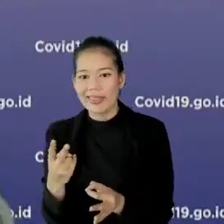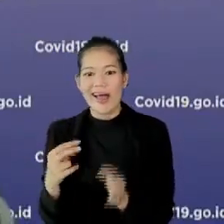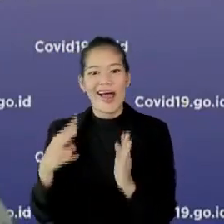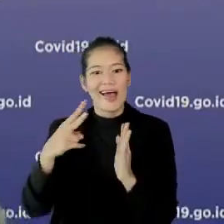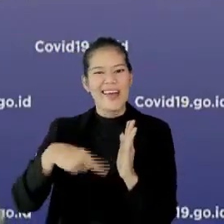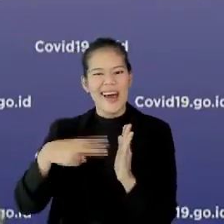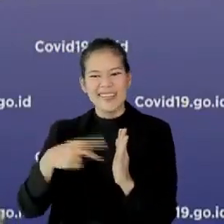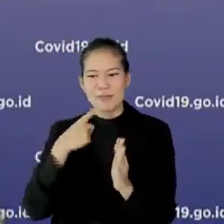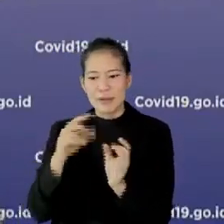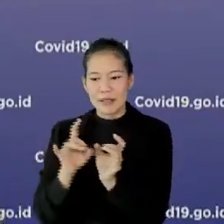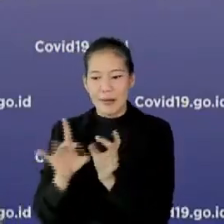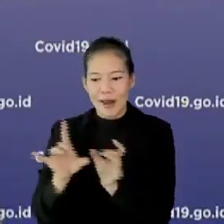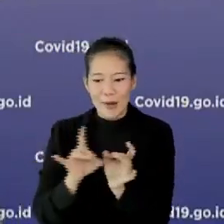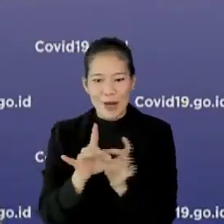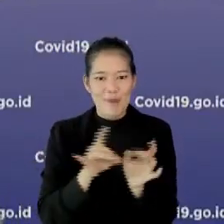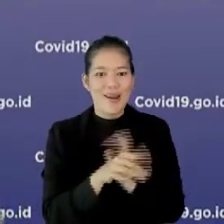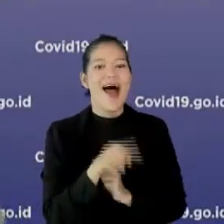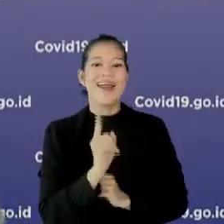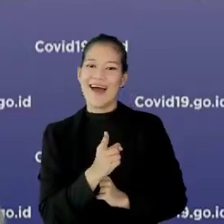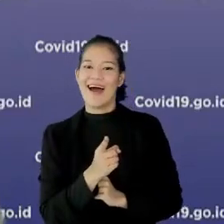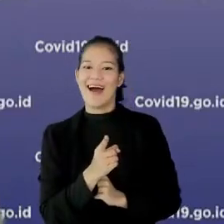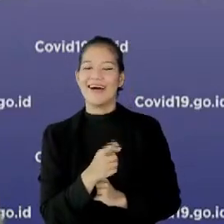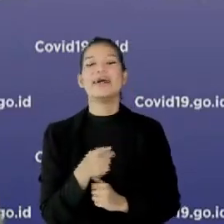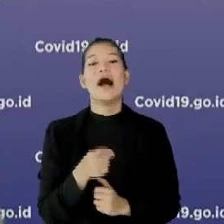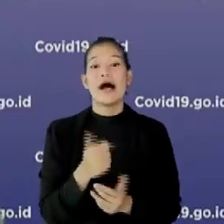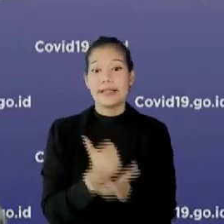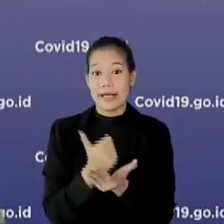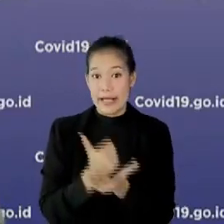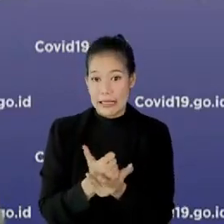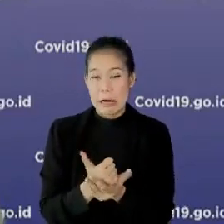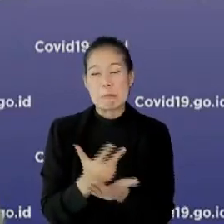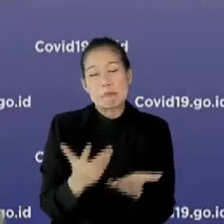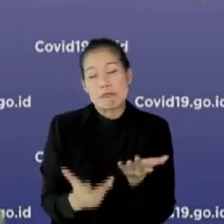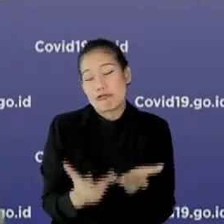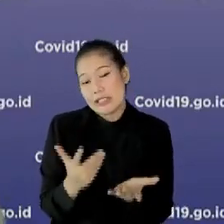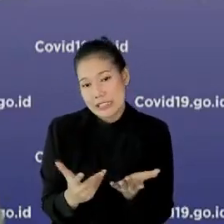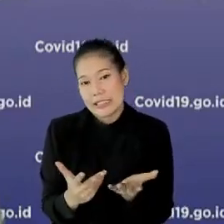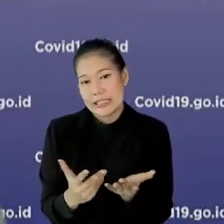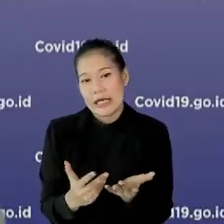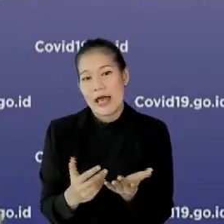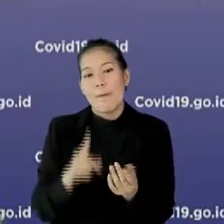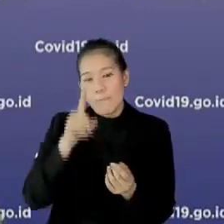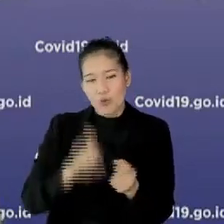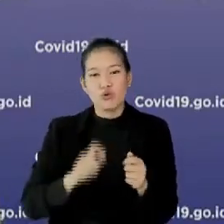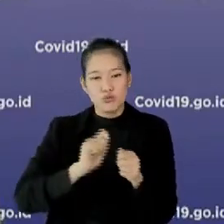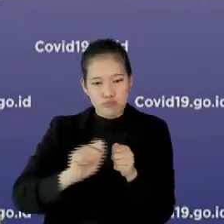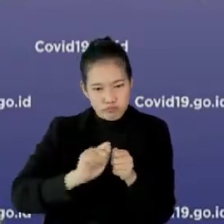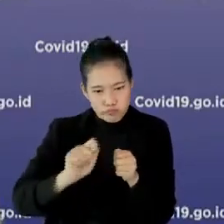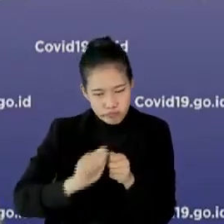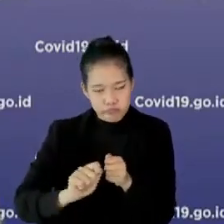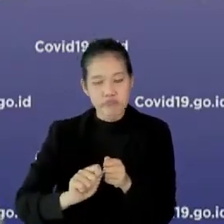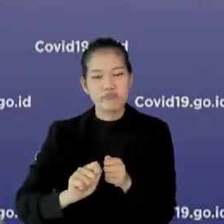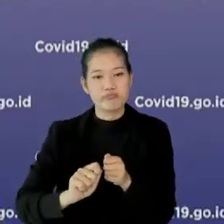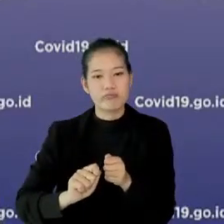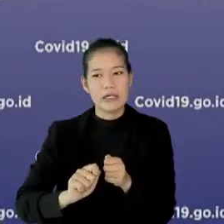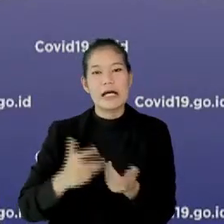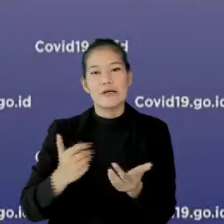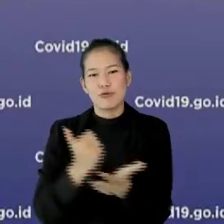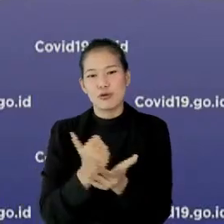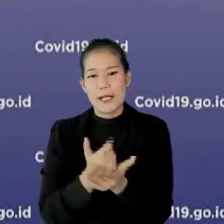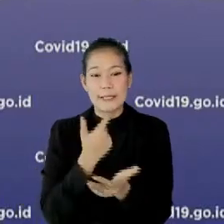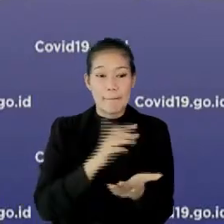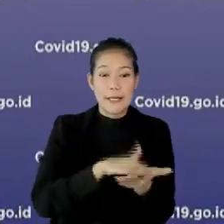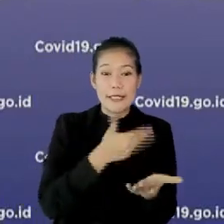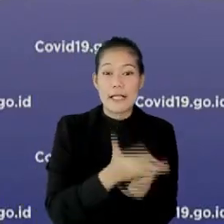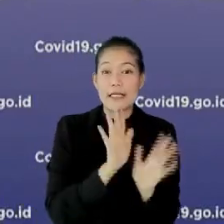data tadi yang saya sampaikan. Jadi ternyata sepertinya memang masih ada improvement yang harus dilakukan, terutama sebenarnya bukan hanya